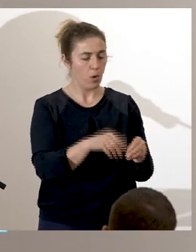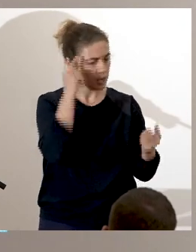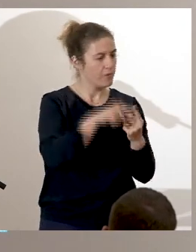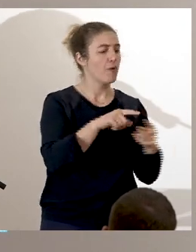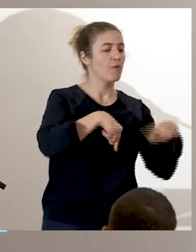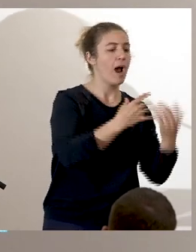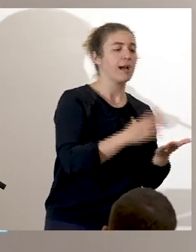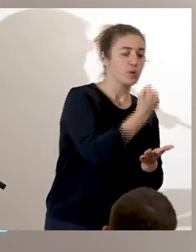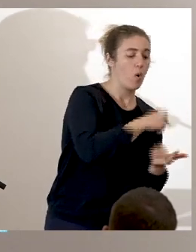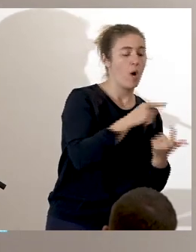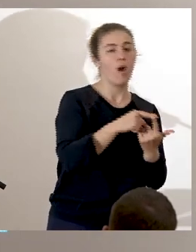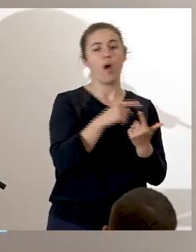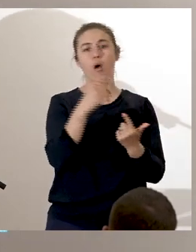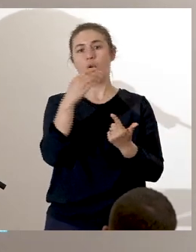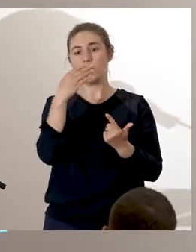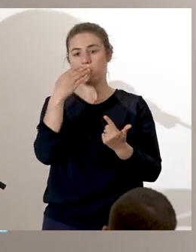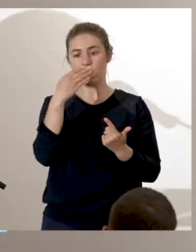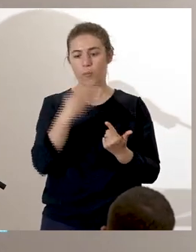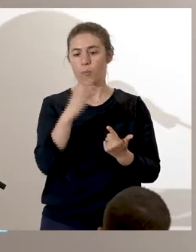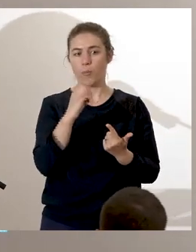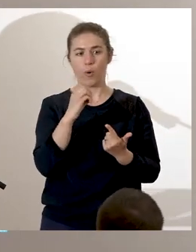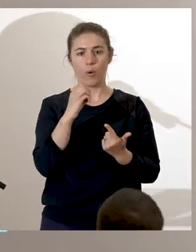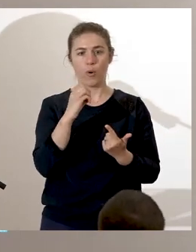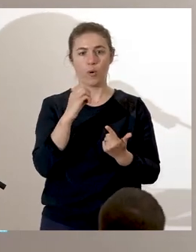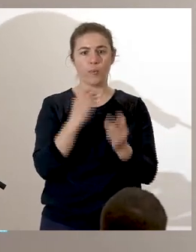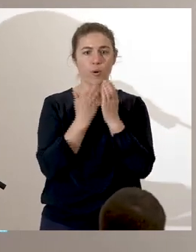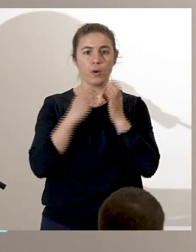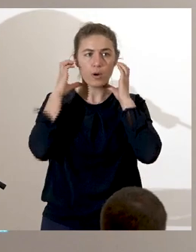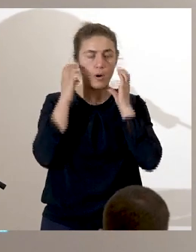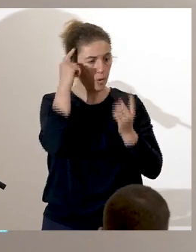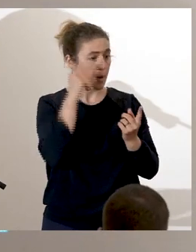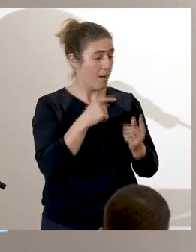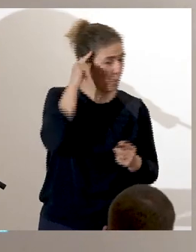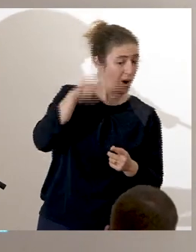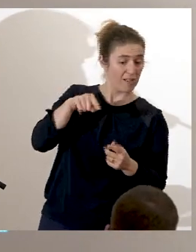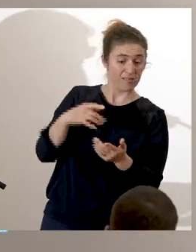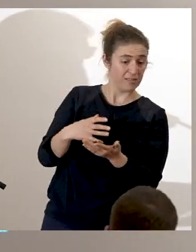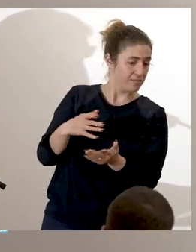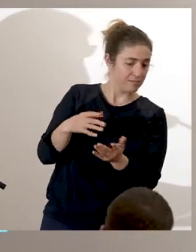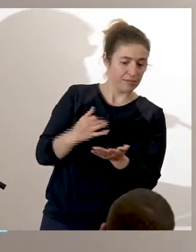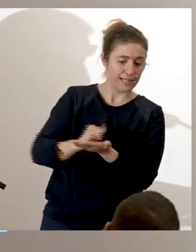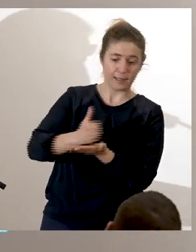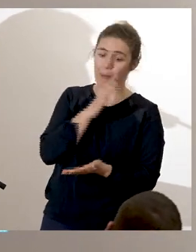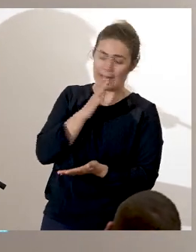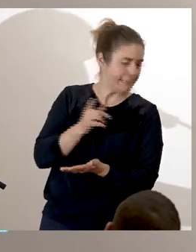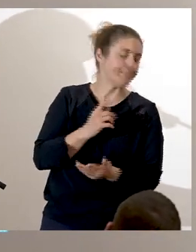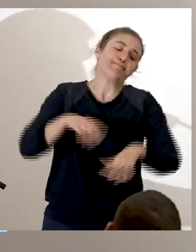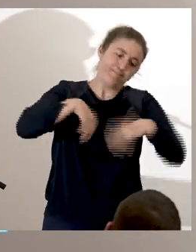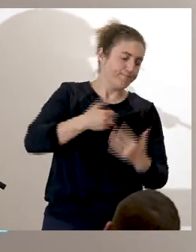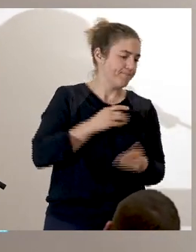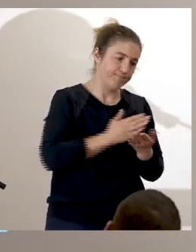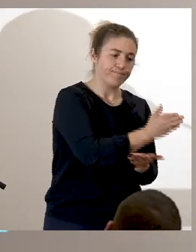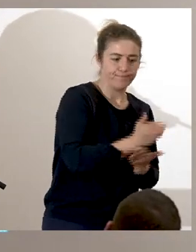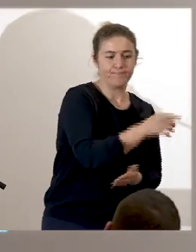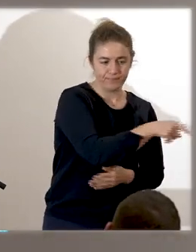Réunion, faute d'avoir eu l'autorisation de visiter la Grande Île. Et c'est donc au cours de cette expédition que Désiré